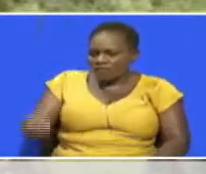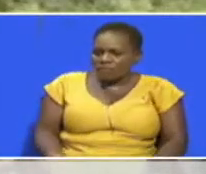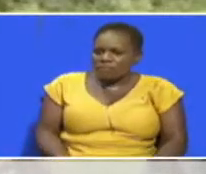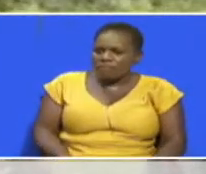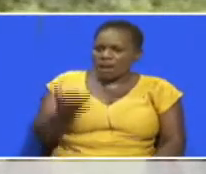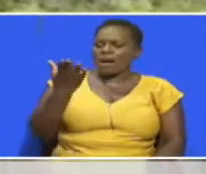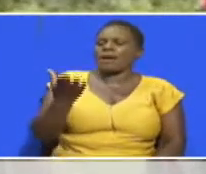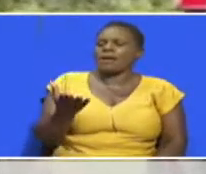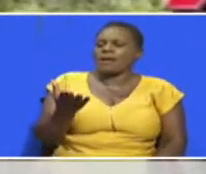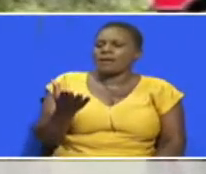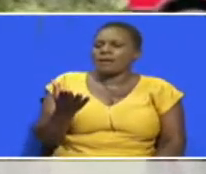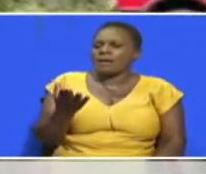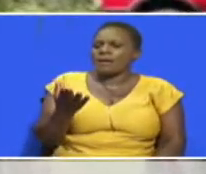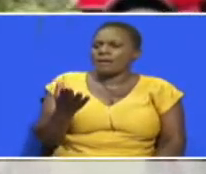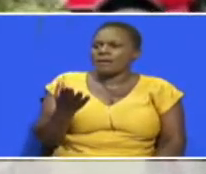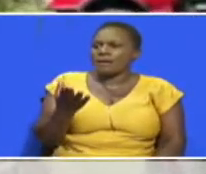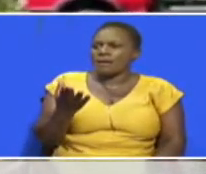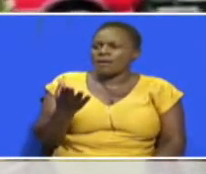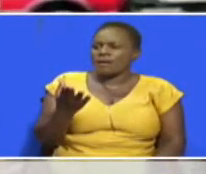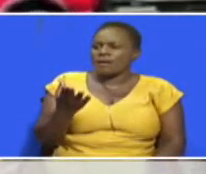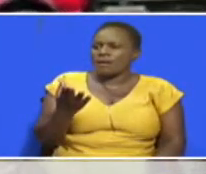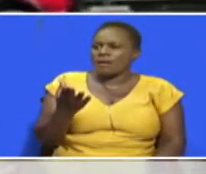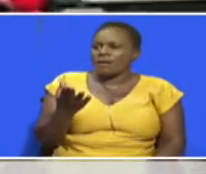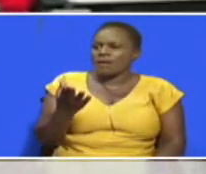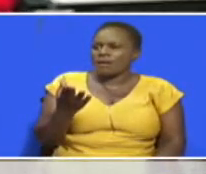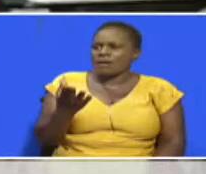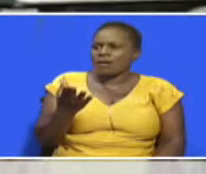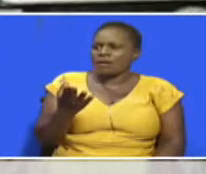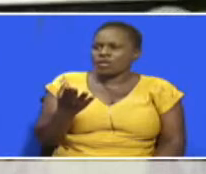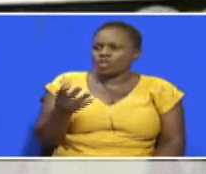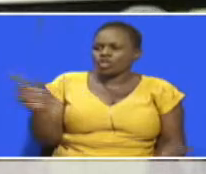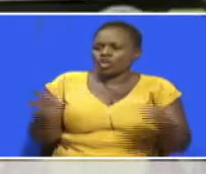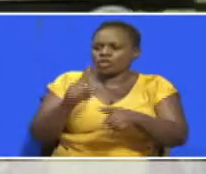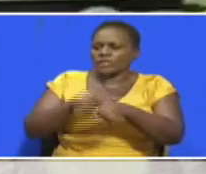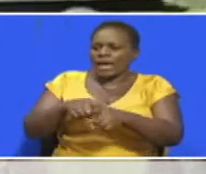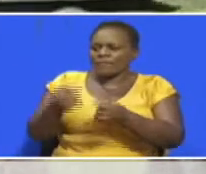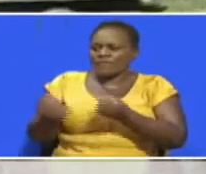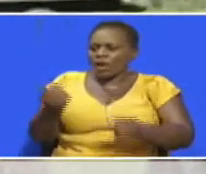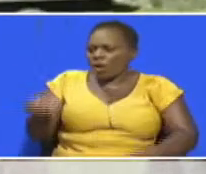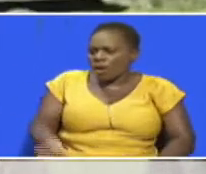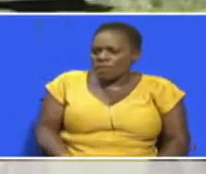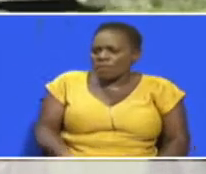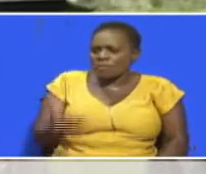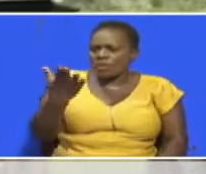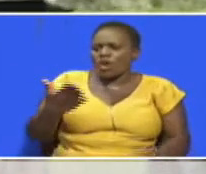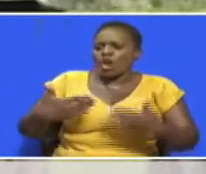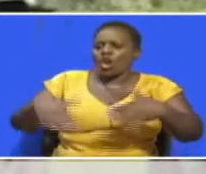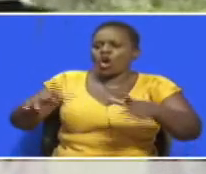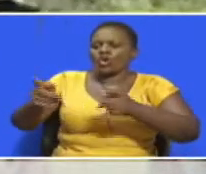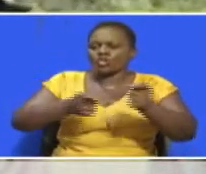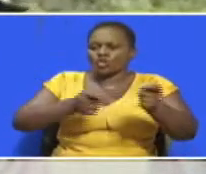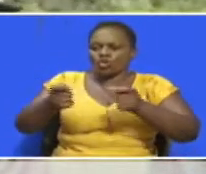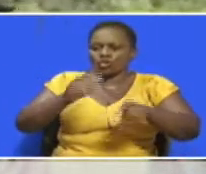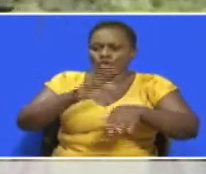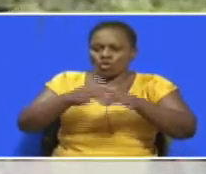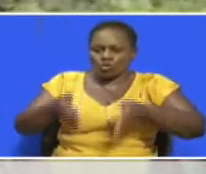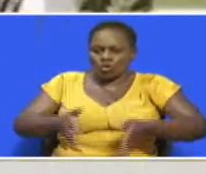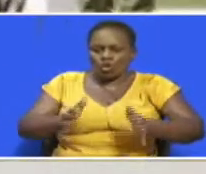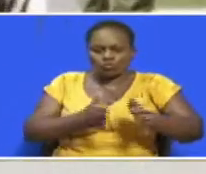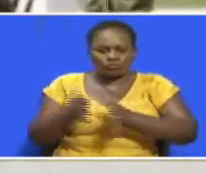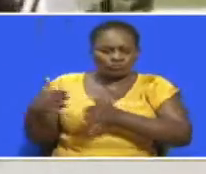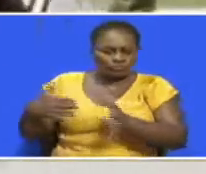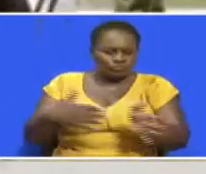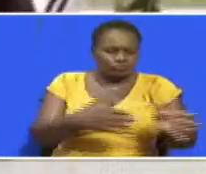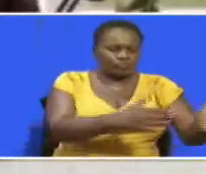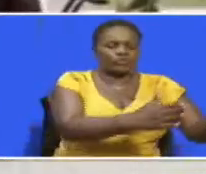makobora, walipigwa, ni kama ilikuwa ile tunaitanga ambush. Gari yenyewe ikapigwa na risasi, ikapoteza mwelekeo kwa barabara, ikaenda kando